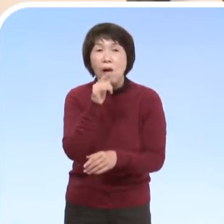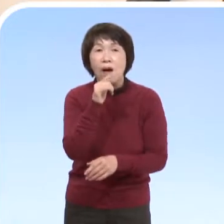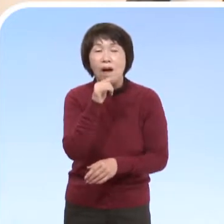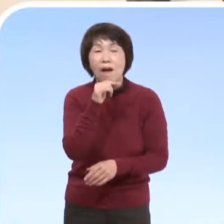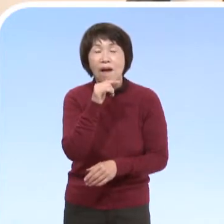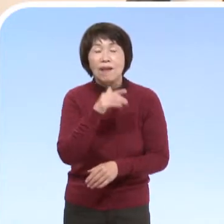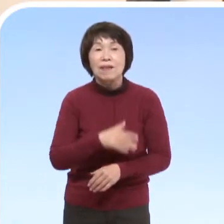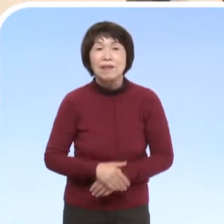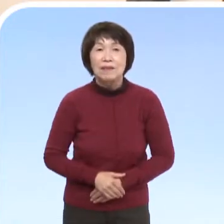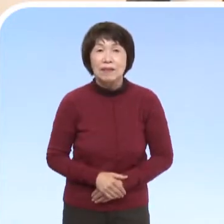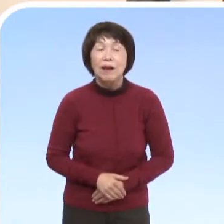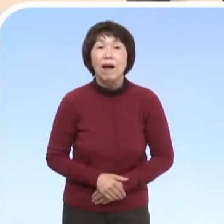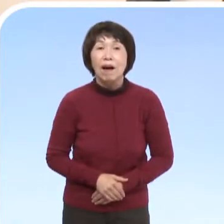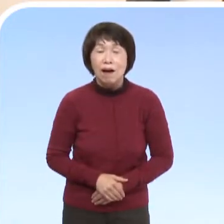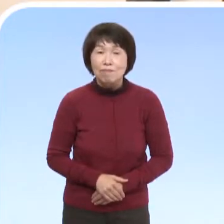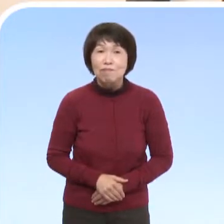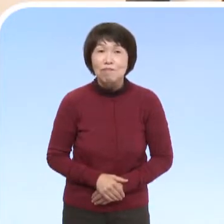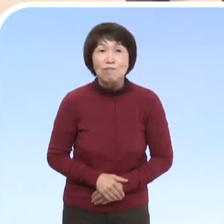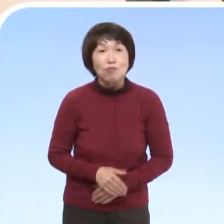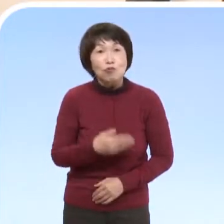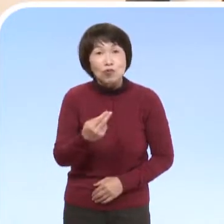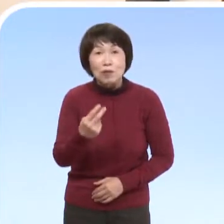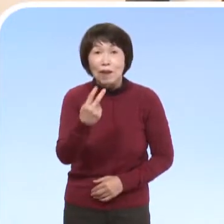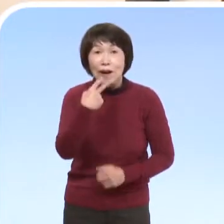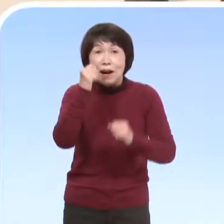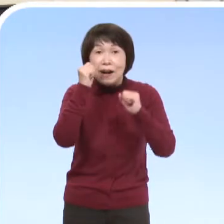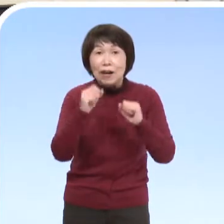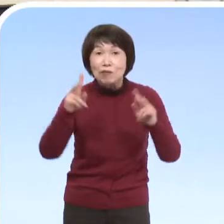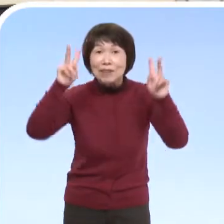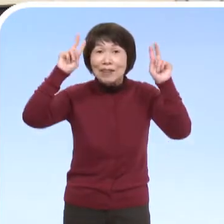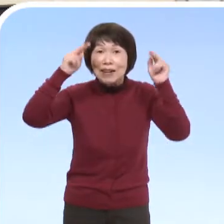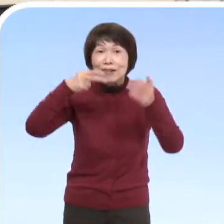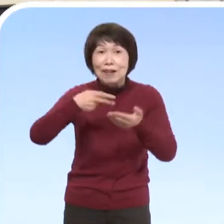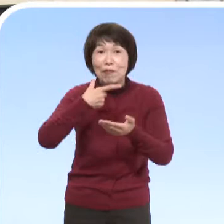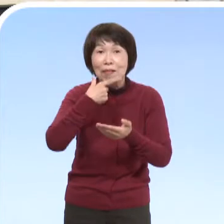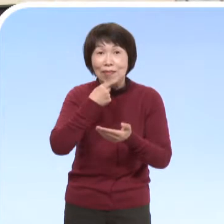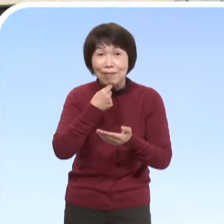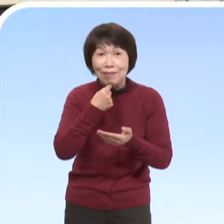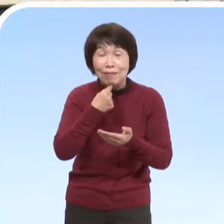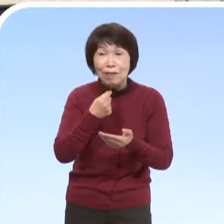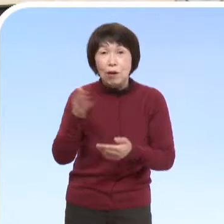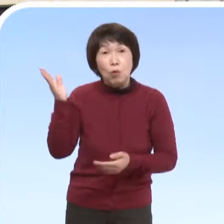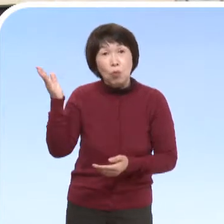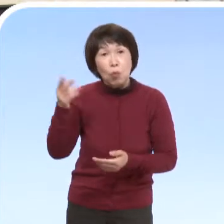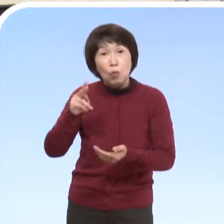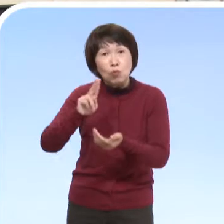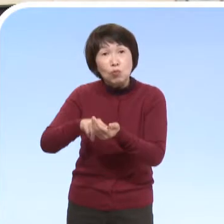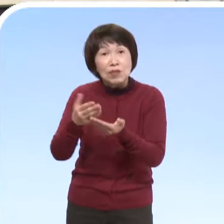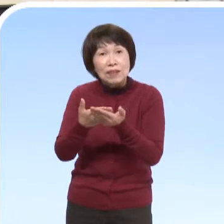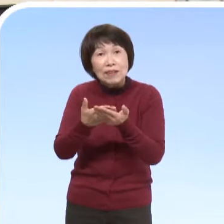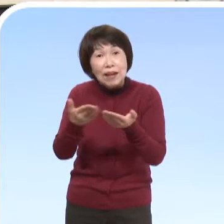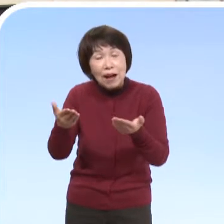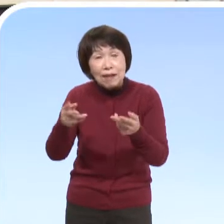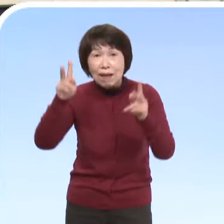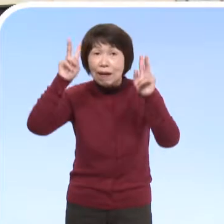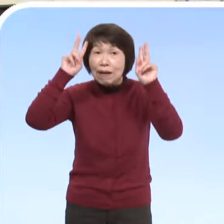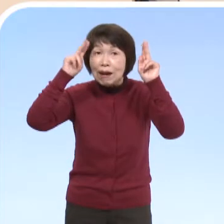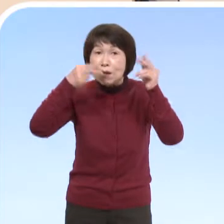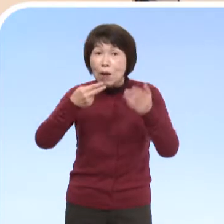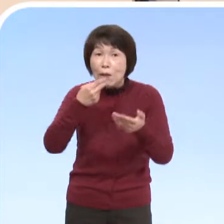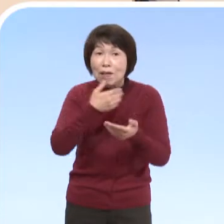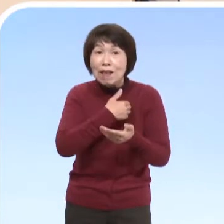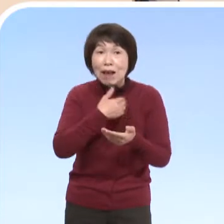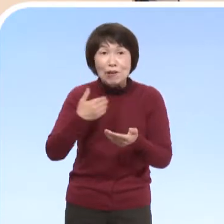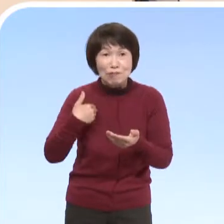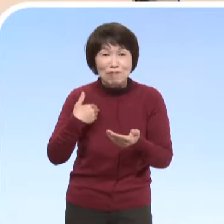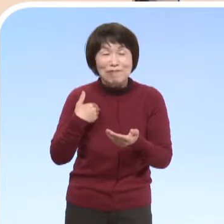ら霞ガニがね食べたくなりまして、実はここ港寿司さんで霞ガニがいただけるということなんでい